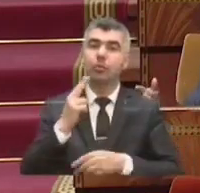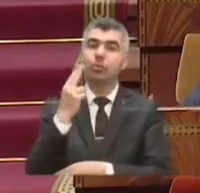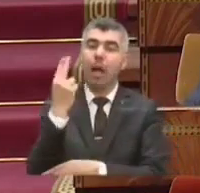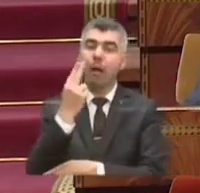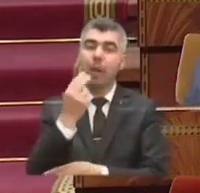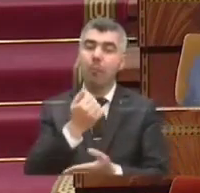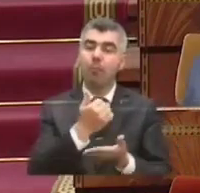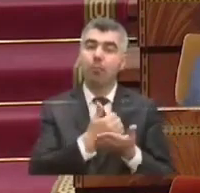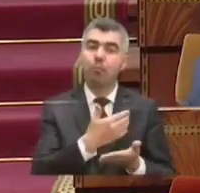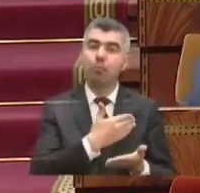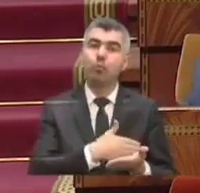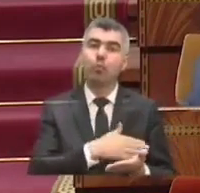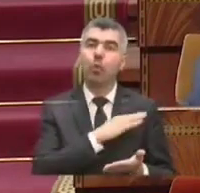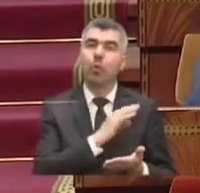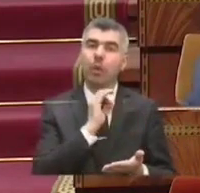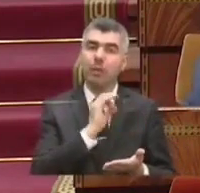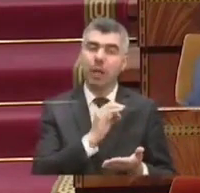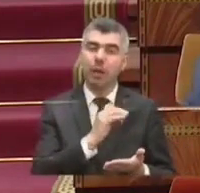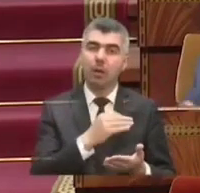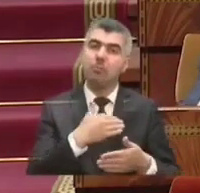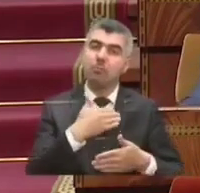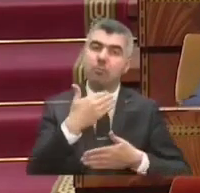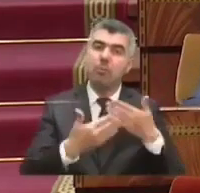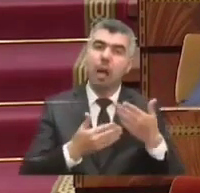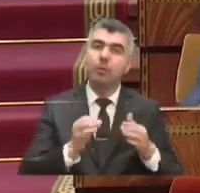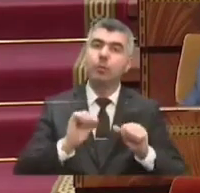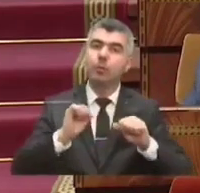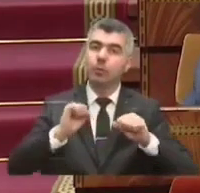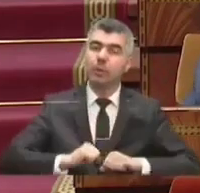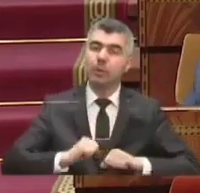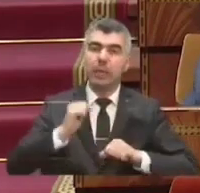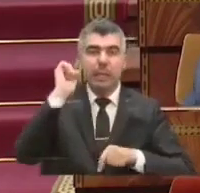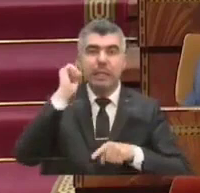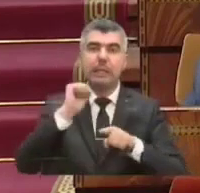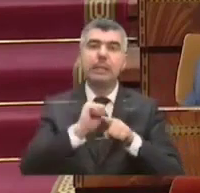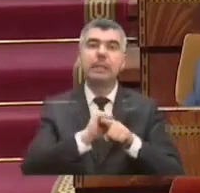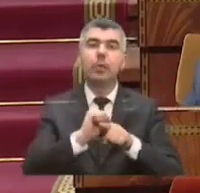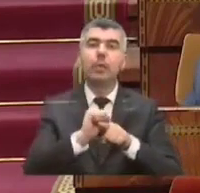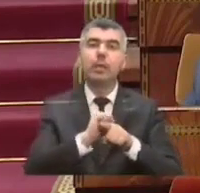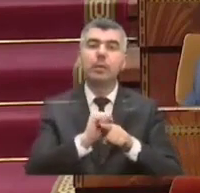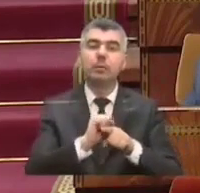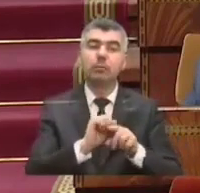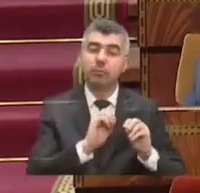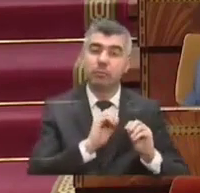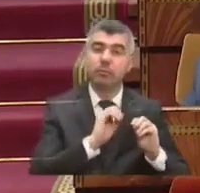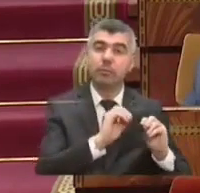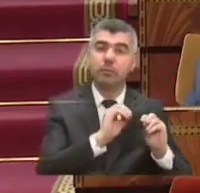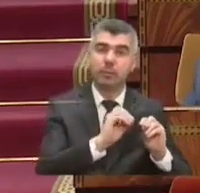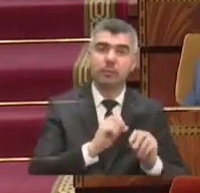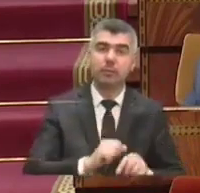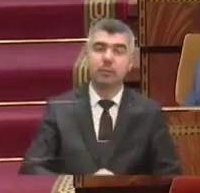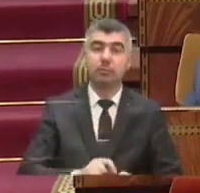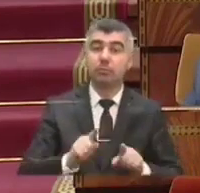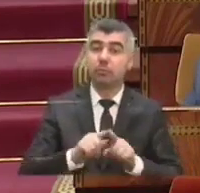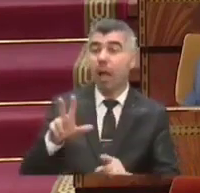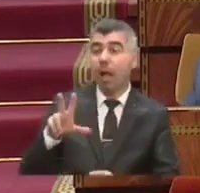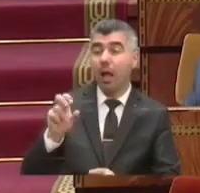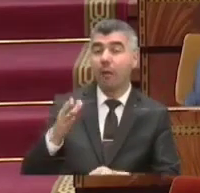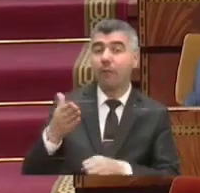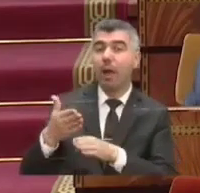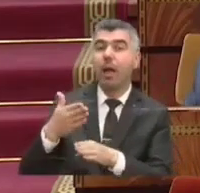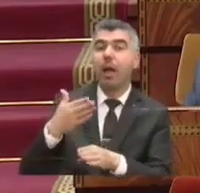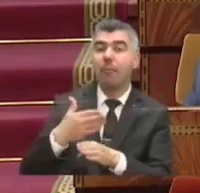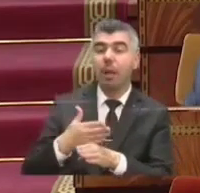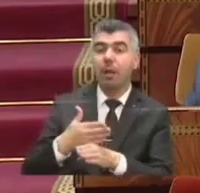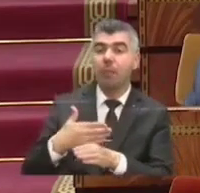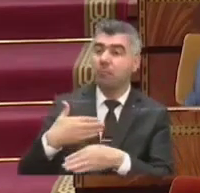تتحمل المسؤولية الكاملة بعدما سمحت بهذه التكوينات غير الإشهادية، وهي تعلم علم اليقين أن